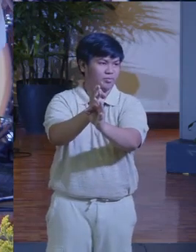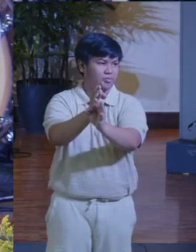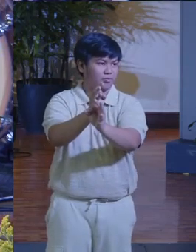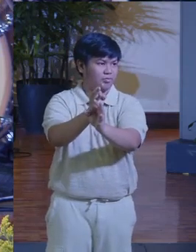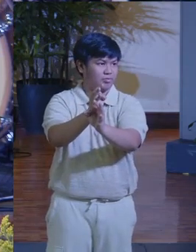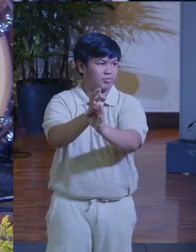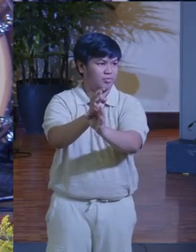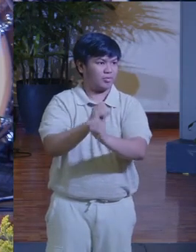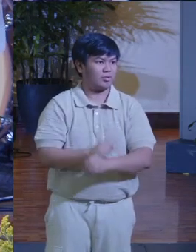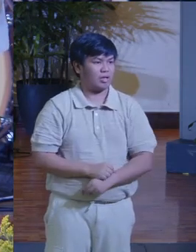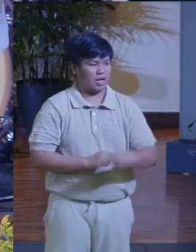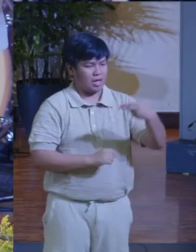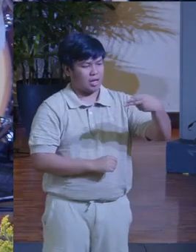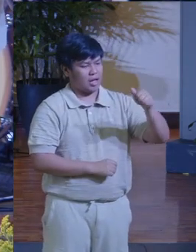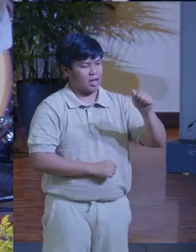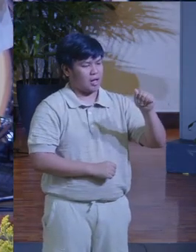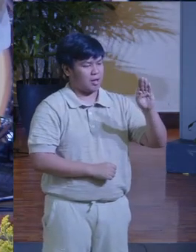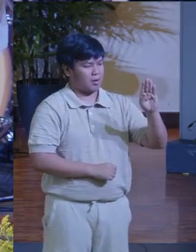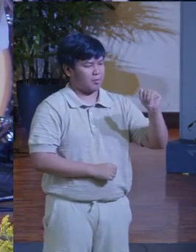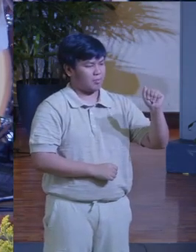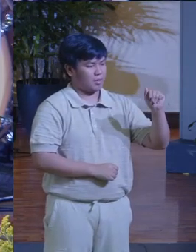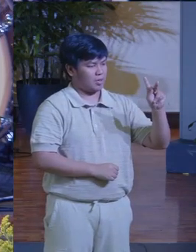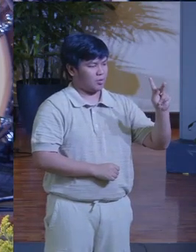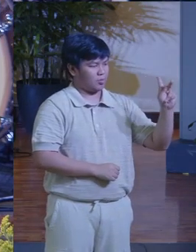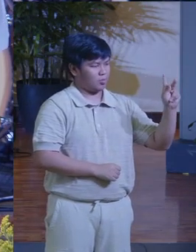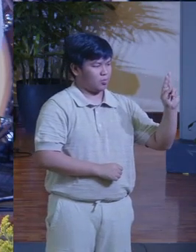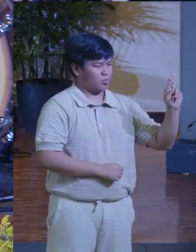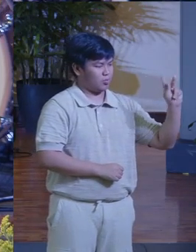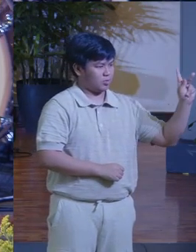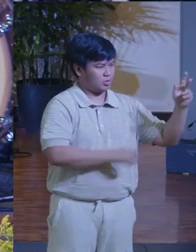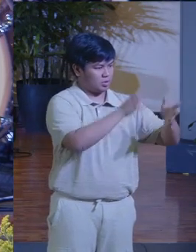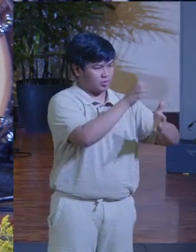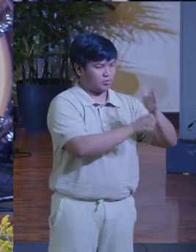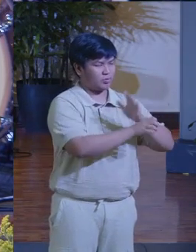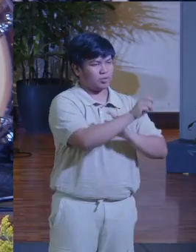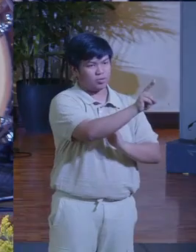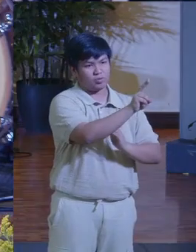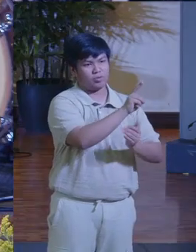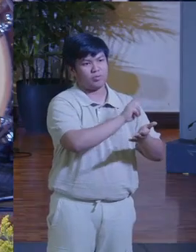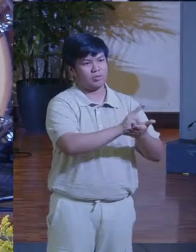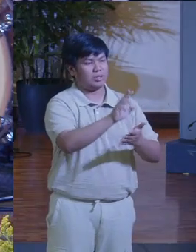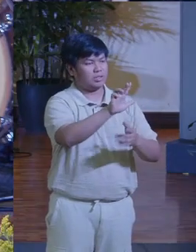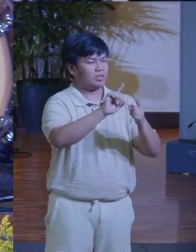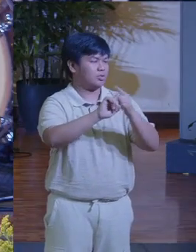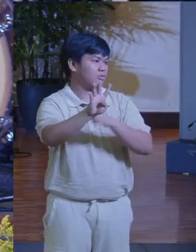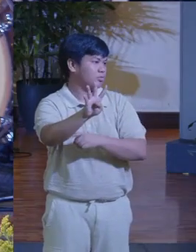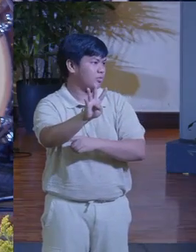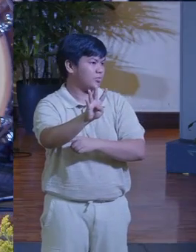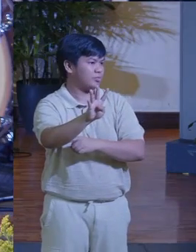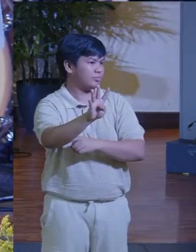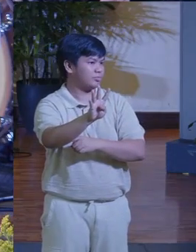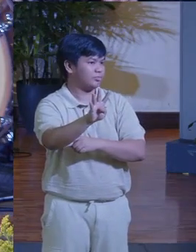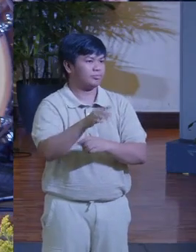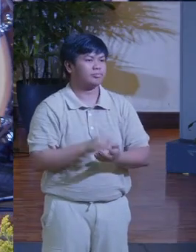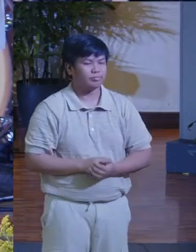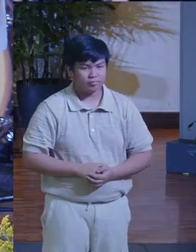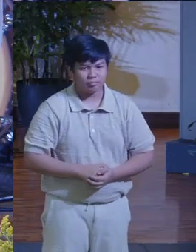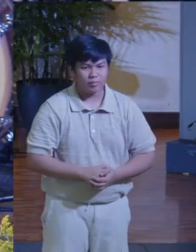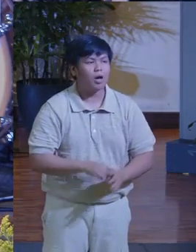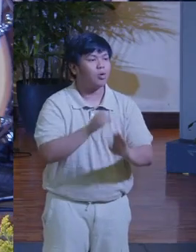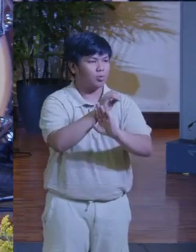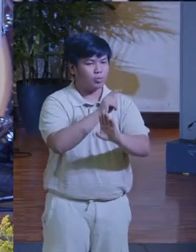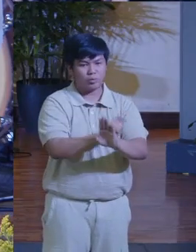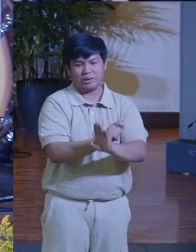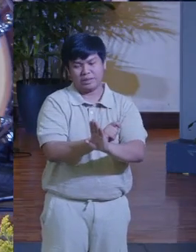Habakkuk chapter 2 verse 4. Hindi ko po alam kung Habakuk yon o Habakuk. No? Basta